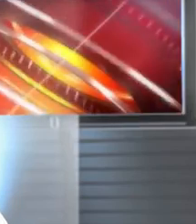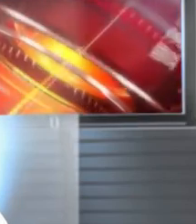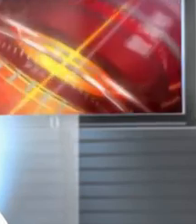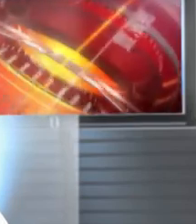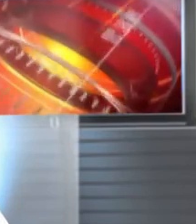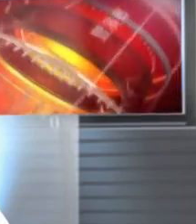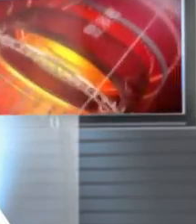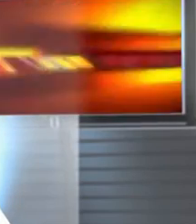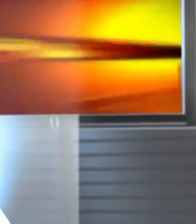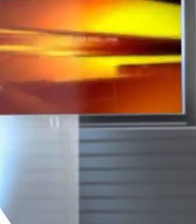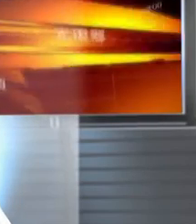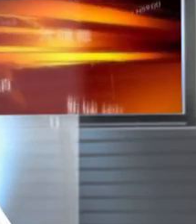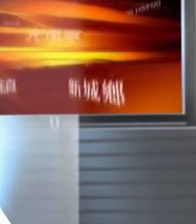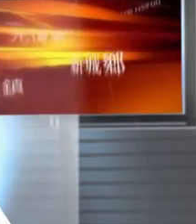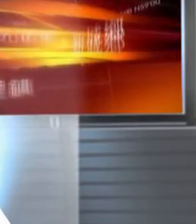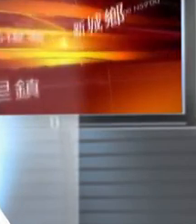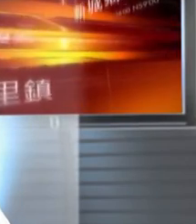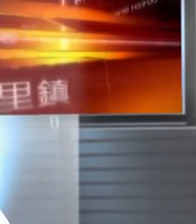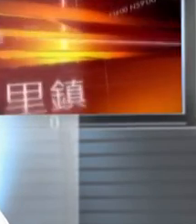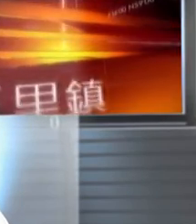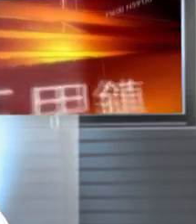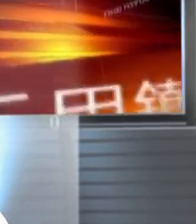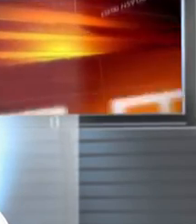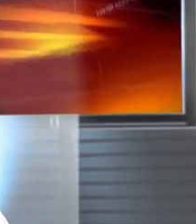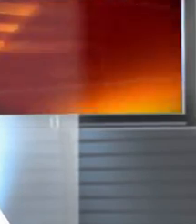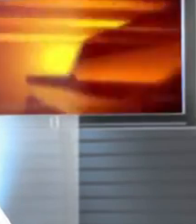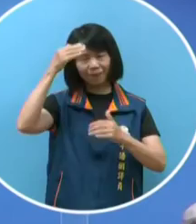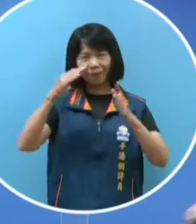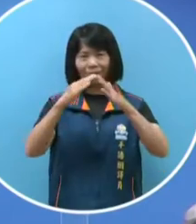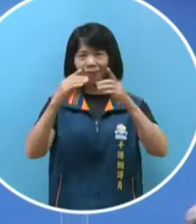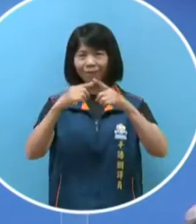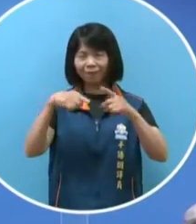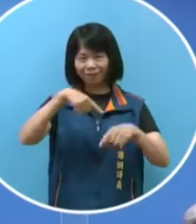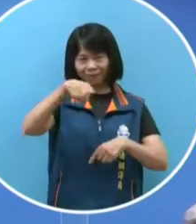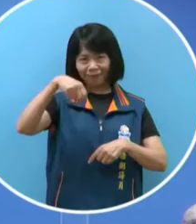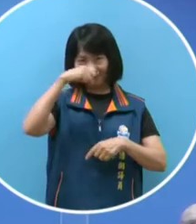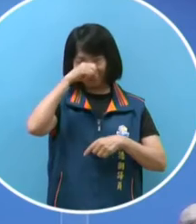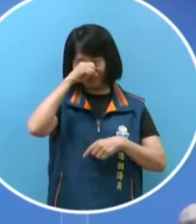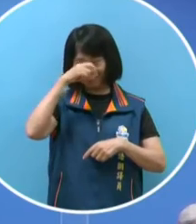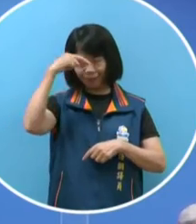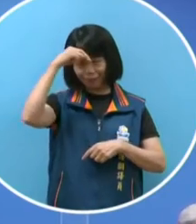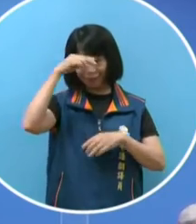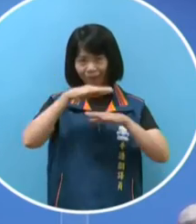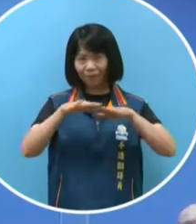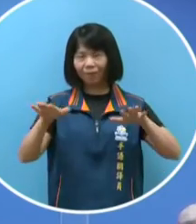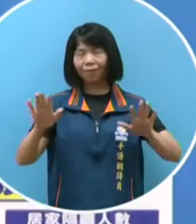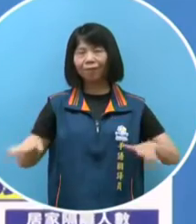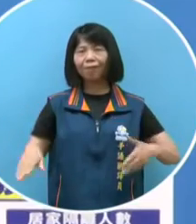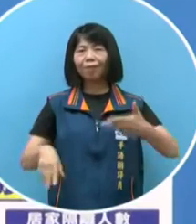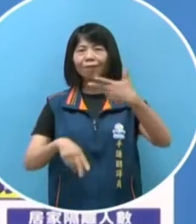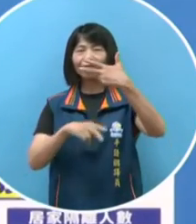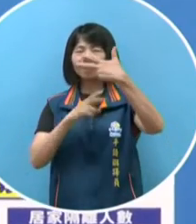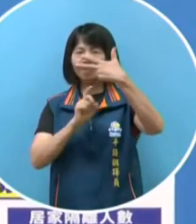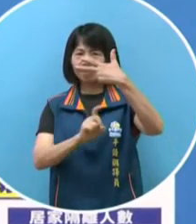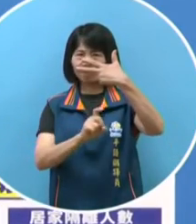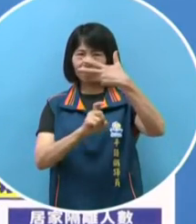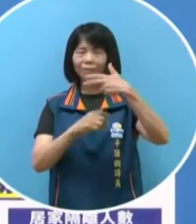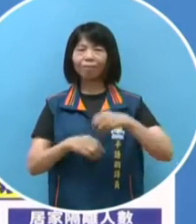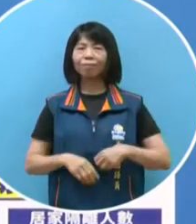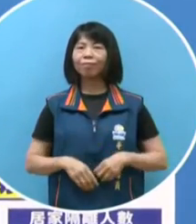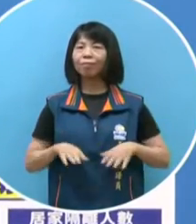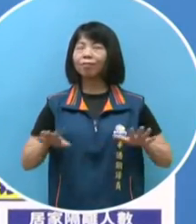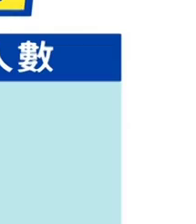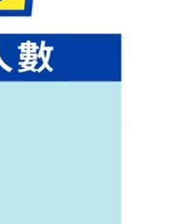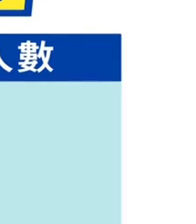三天开放预约莫德纳疫苗接种来进行说明。 花莲县7月10号仍然是零确诊，花莲莫德纳